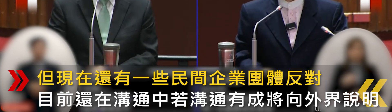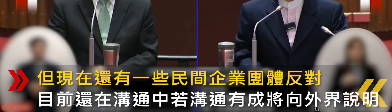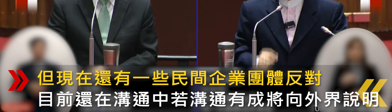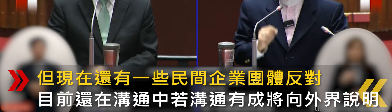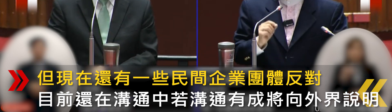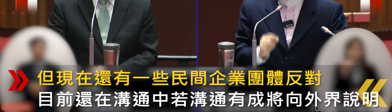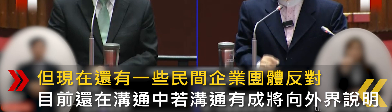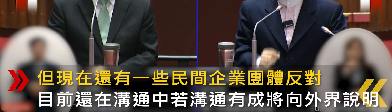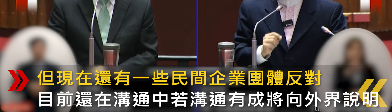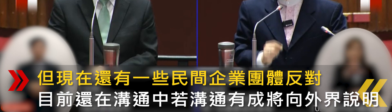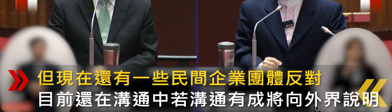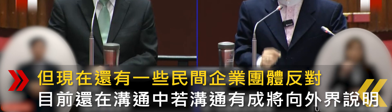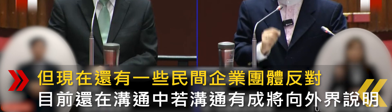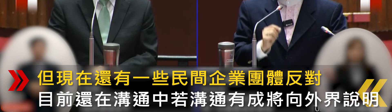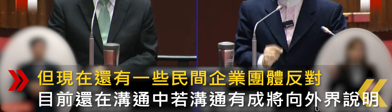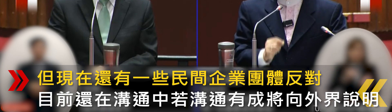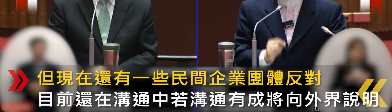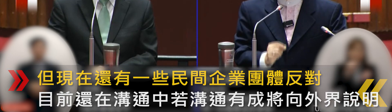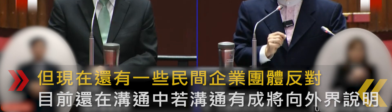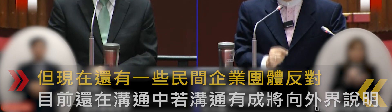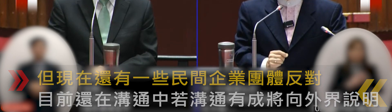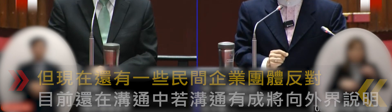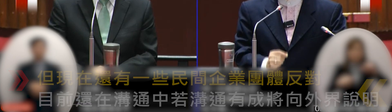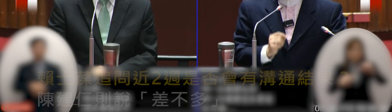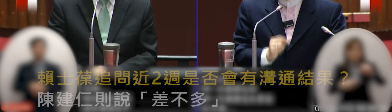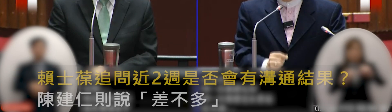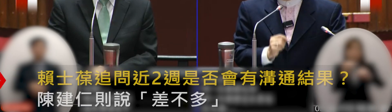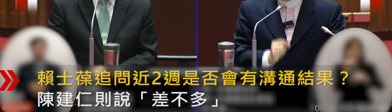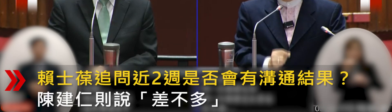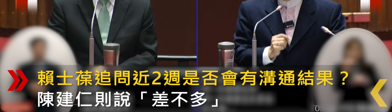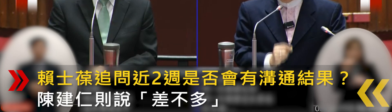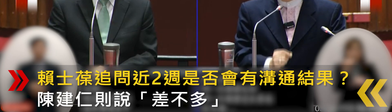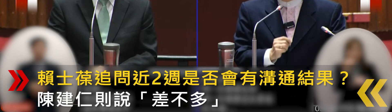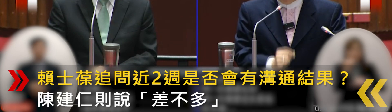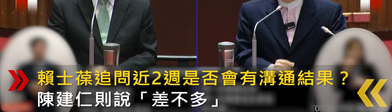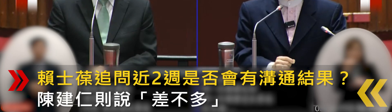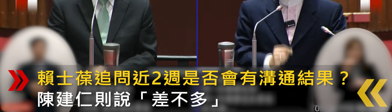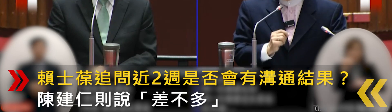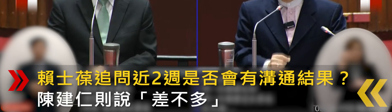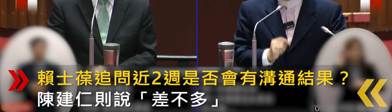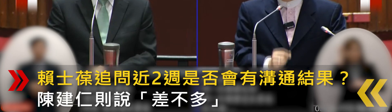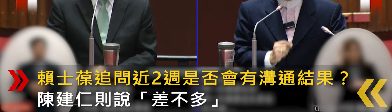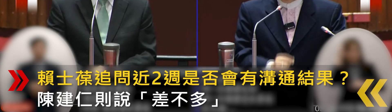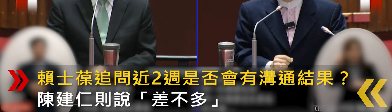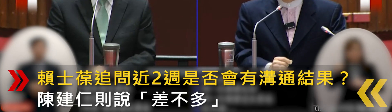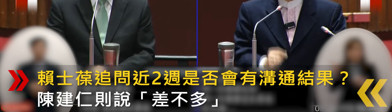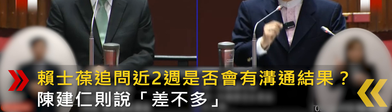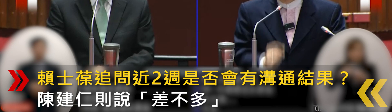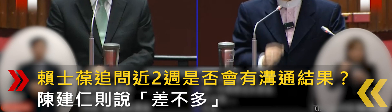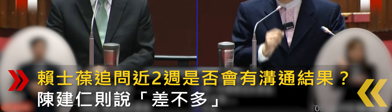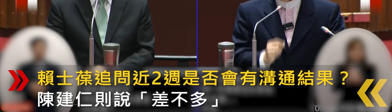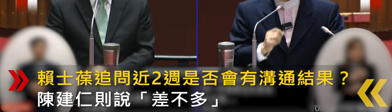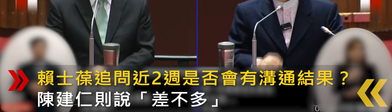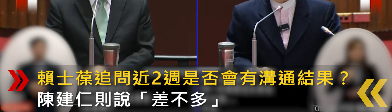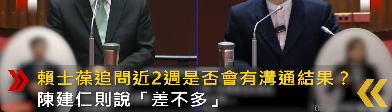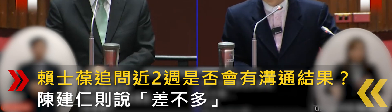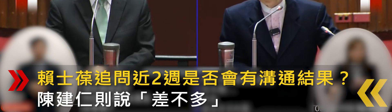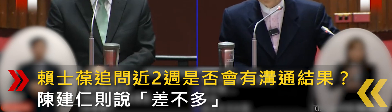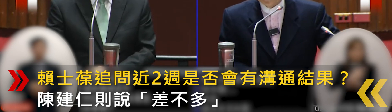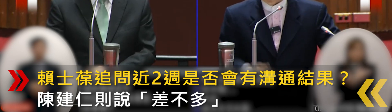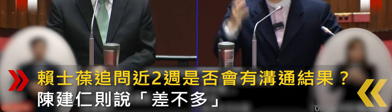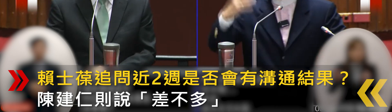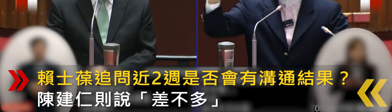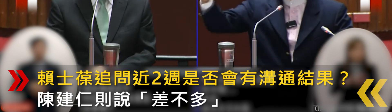结论说，五月以后我们可以。乐观期待全国放假，我这样 statement 可以